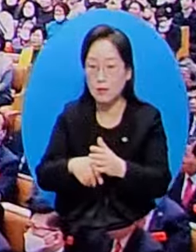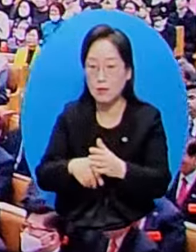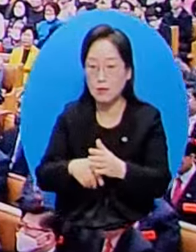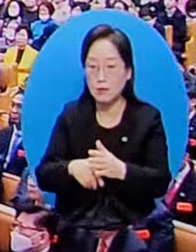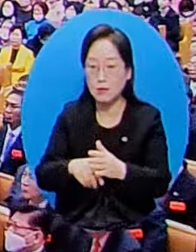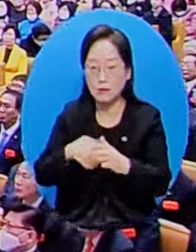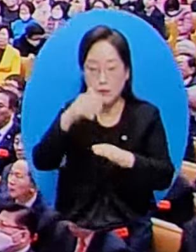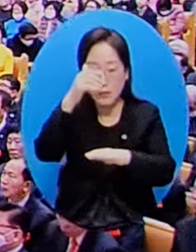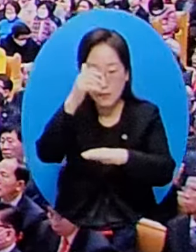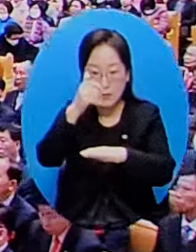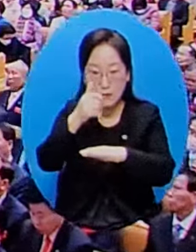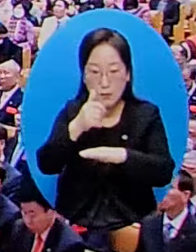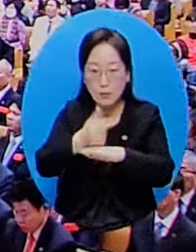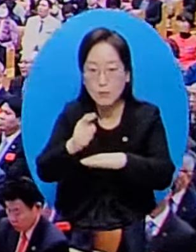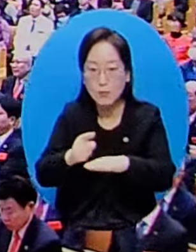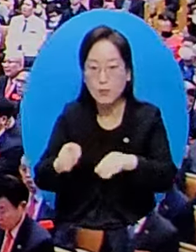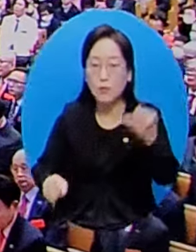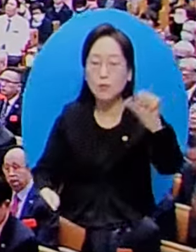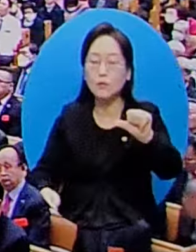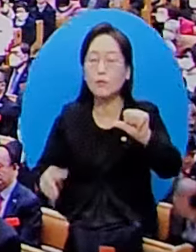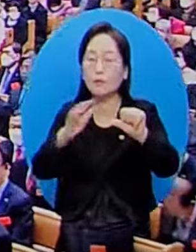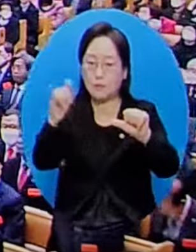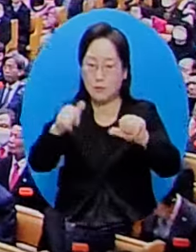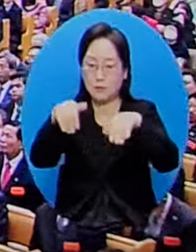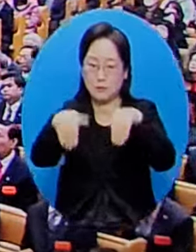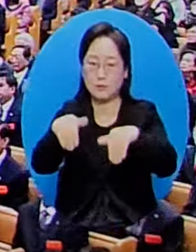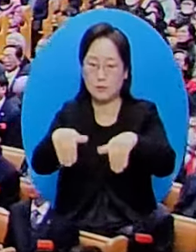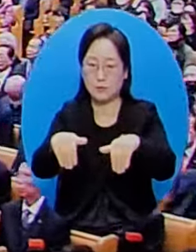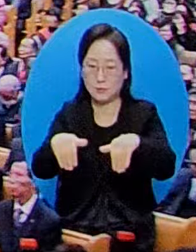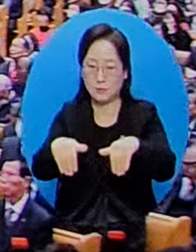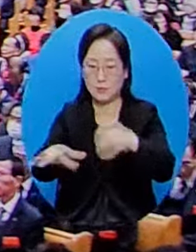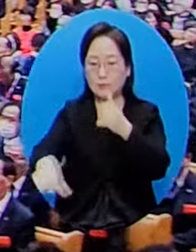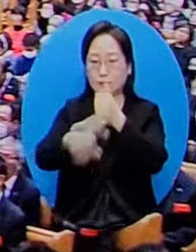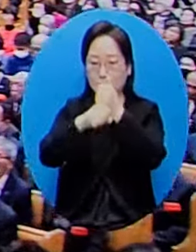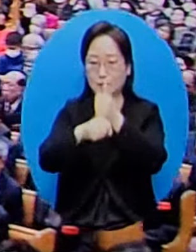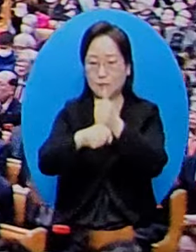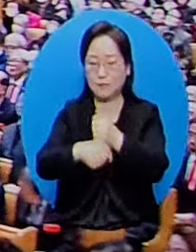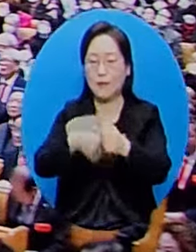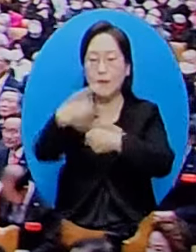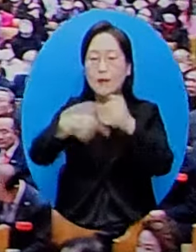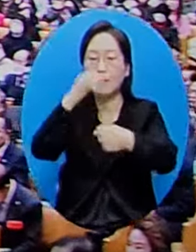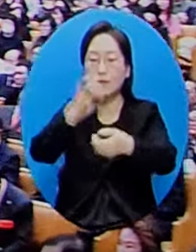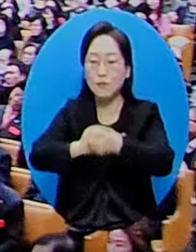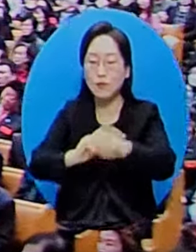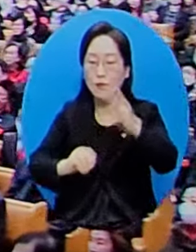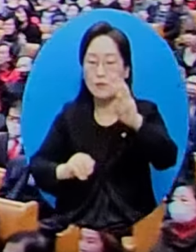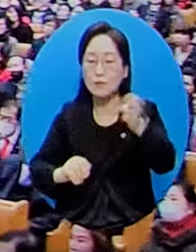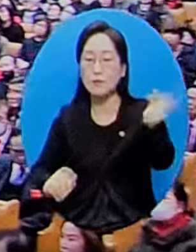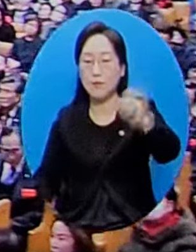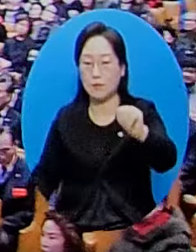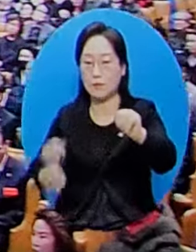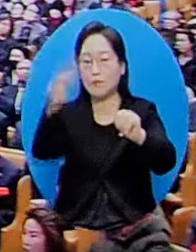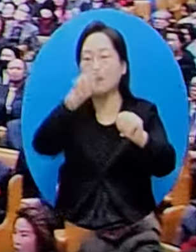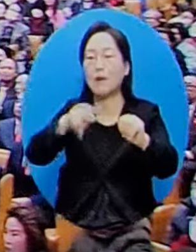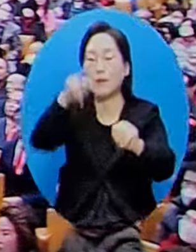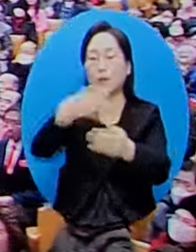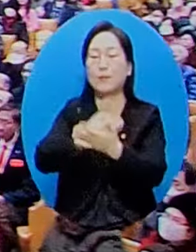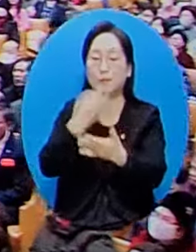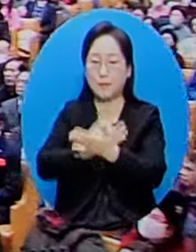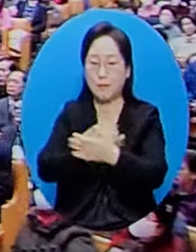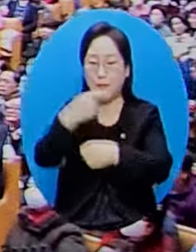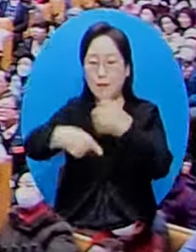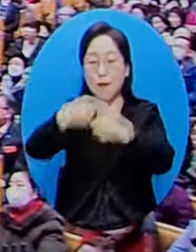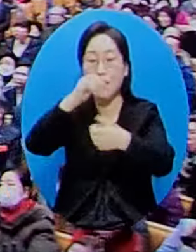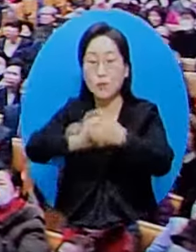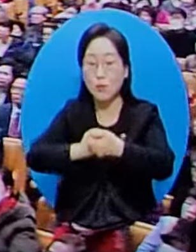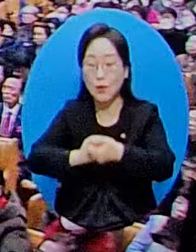후반부에는 5천여 명의 직원을 거느리면서 연간 30억 달러의 매출을 올립니다. 매년